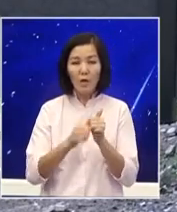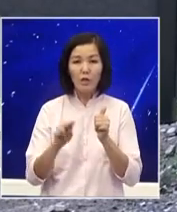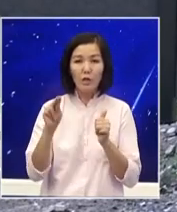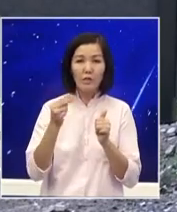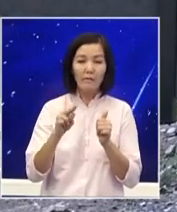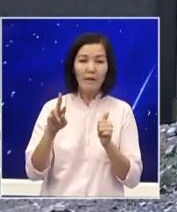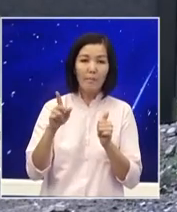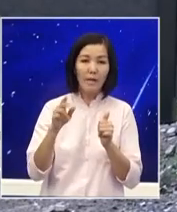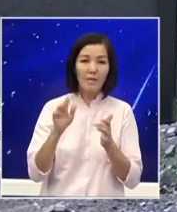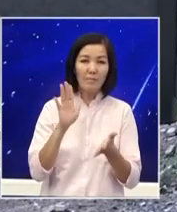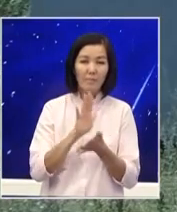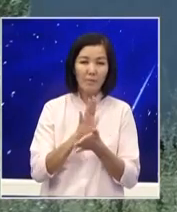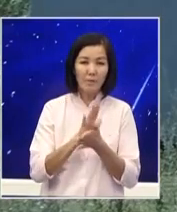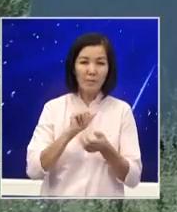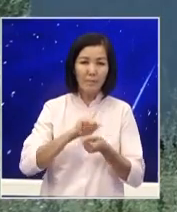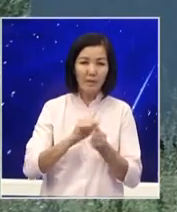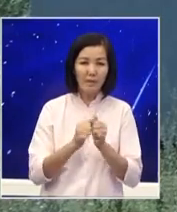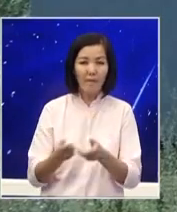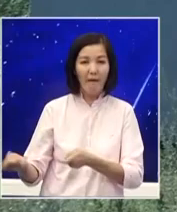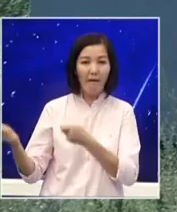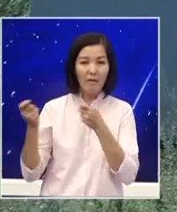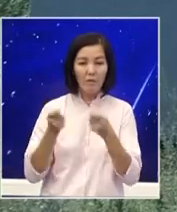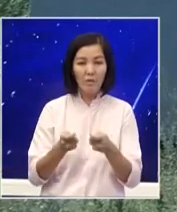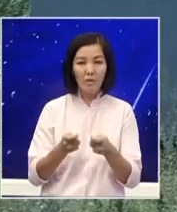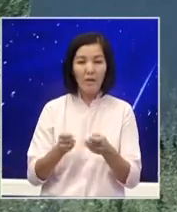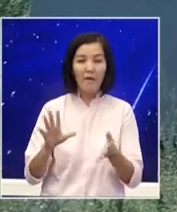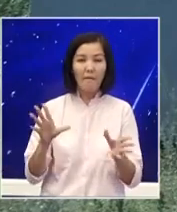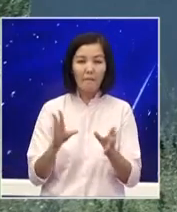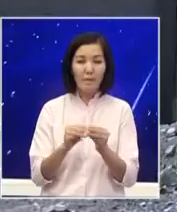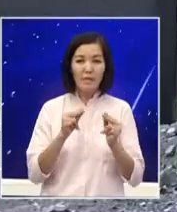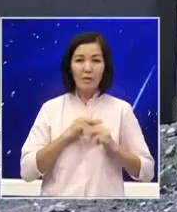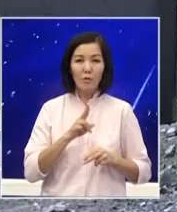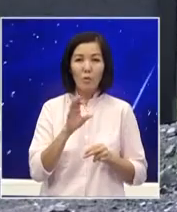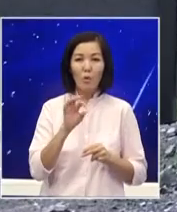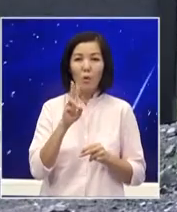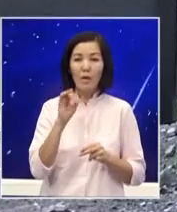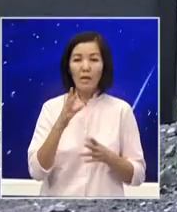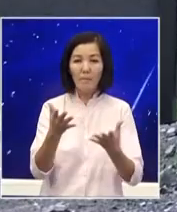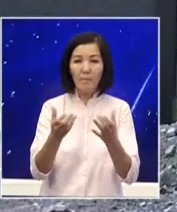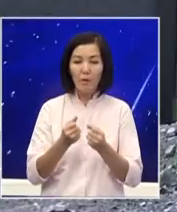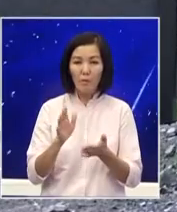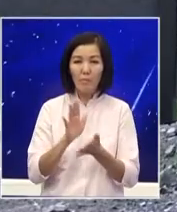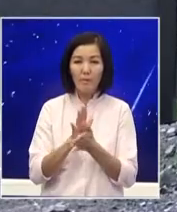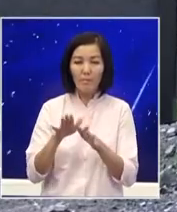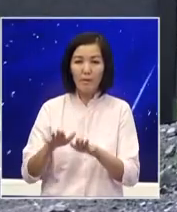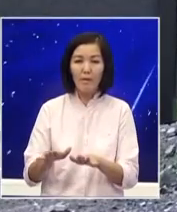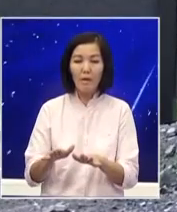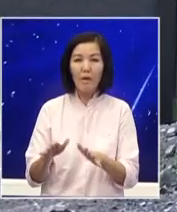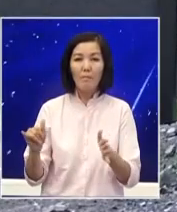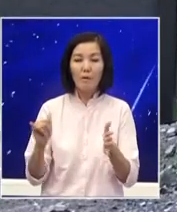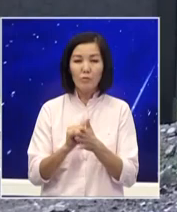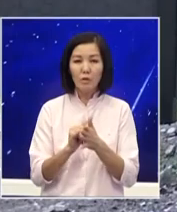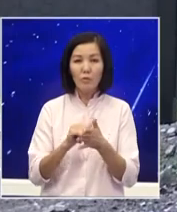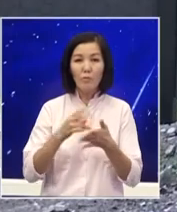свозят твердо бытовые отходы от населения мы также сотрудничаем стоков с укурки прием мусора на полигоне производится по установленным тарифам